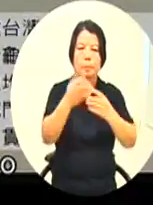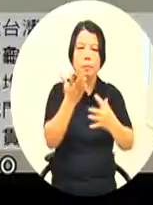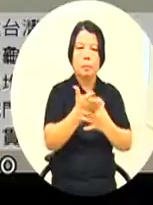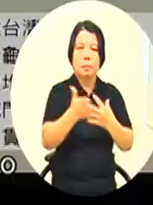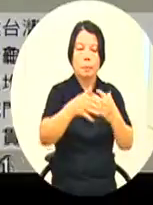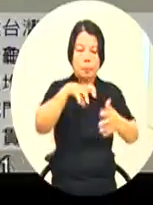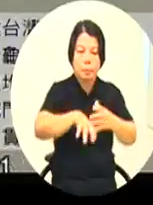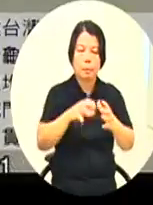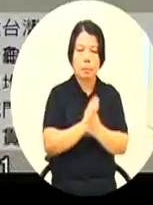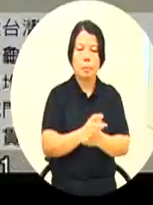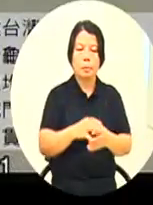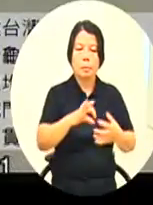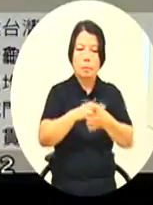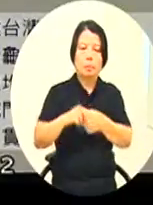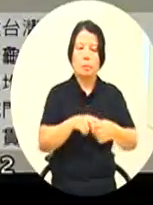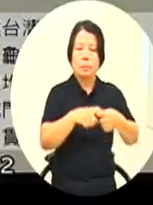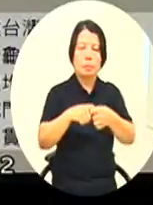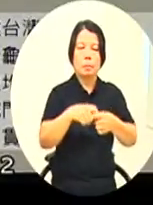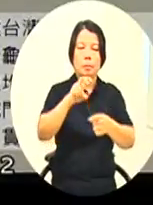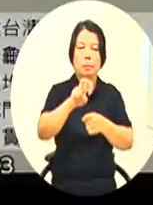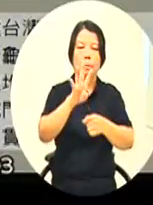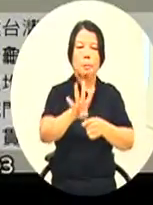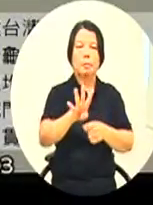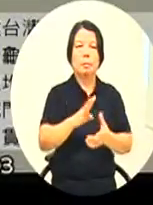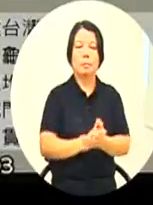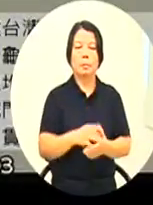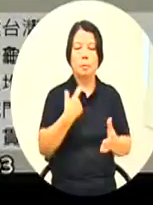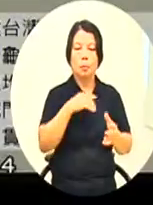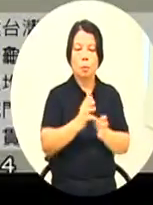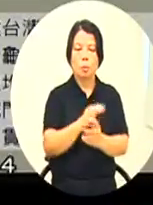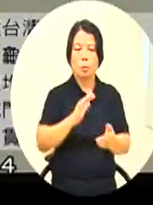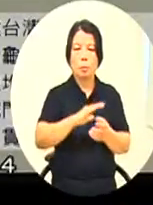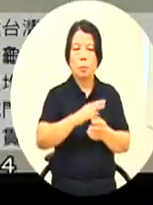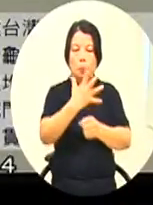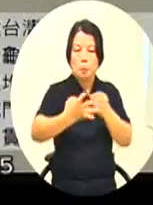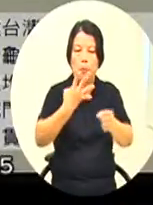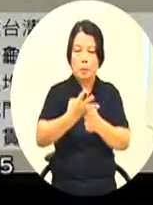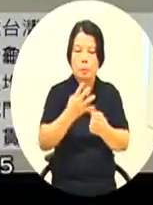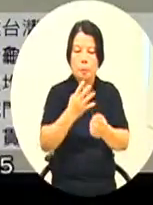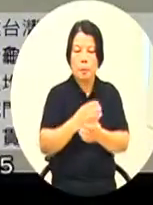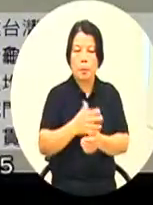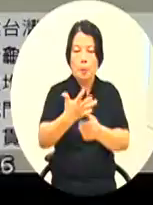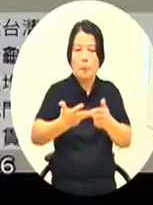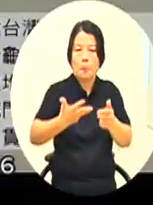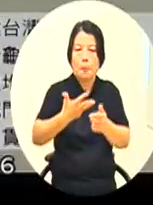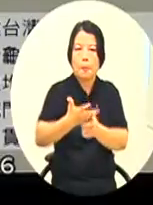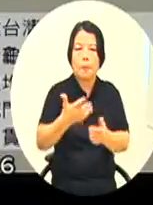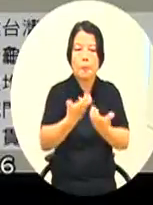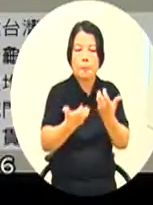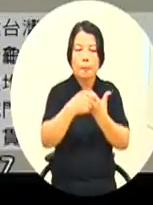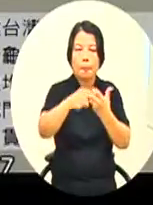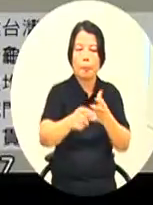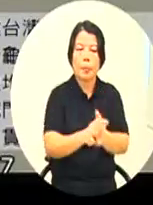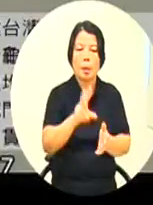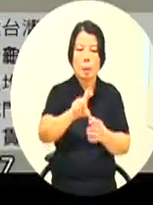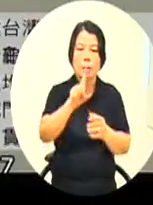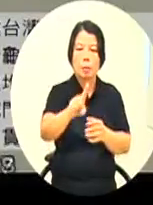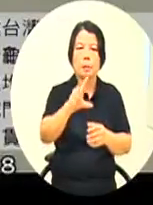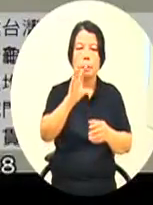关24个子计划，那我们分8年，然后目前文化部是初步核定了20亿的经费